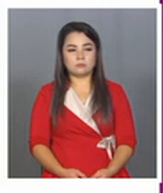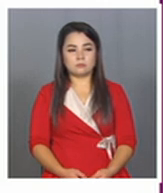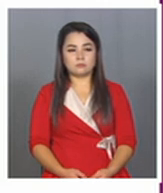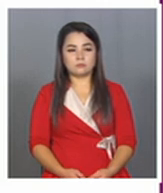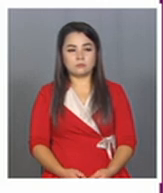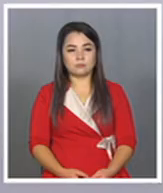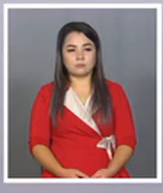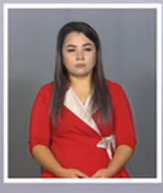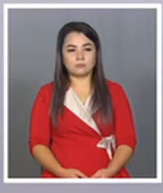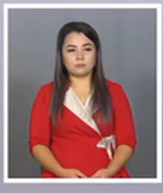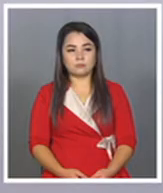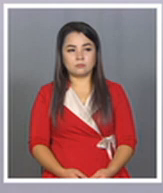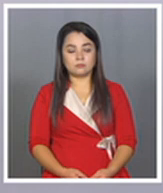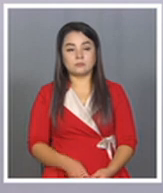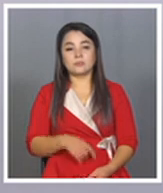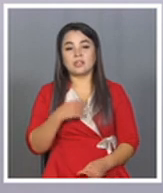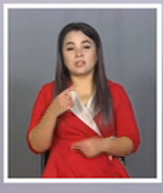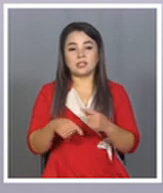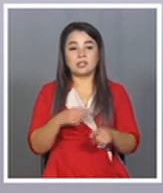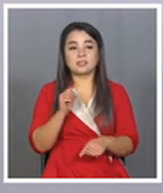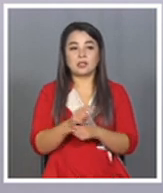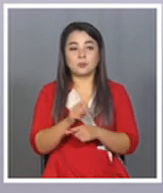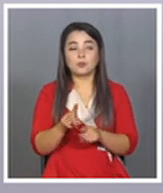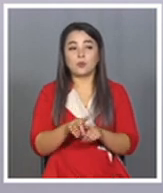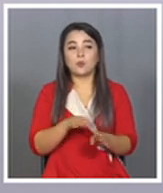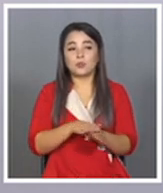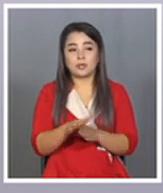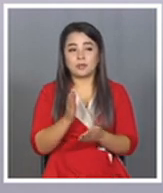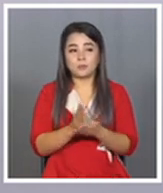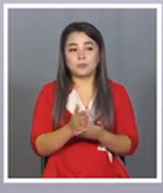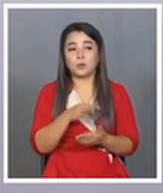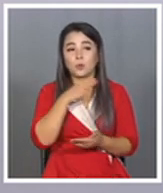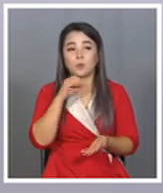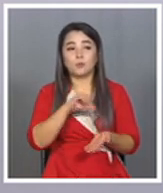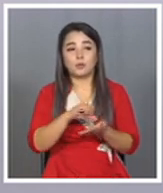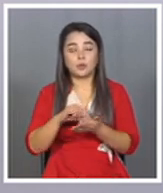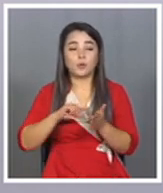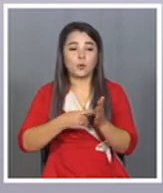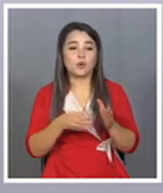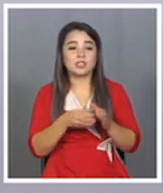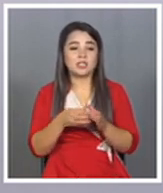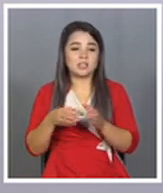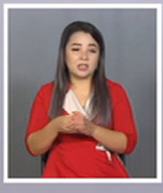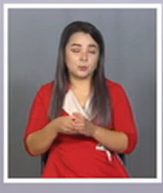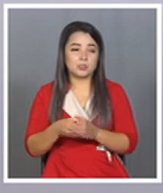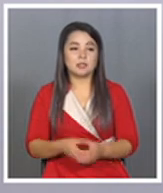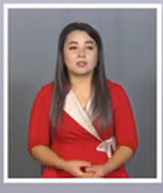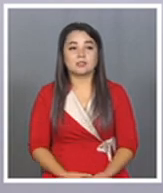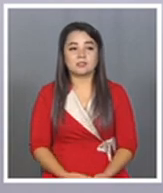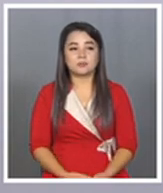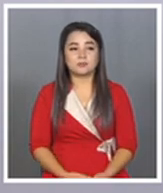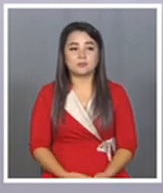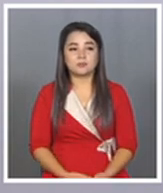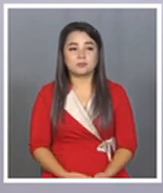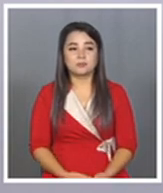куб болады. Ал оқушылар, келесі тапсырманы орындайық. Көп мүшені көбейткіштерге жіктеңіздер.